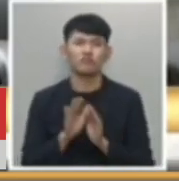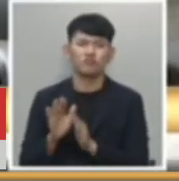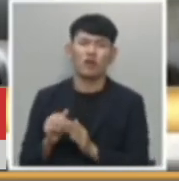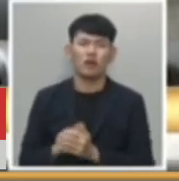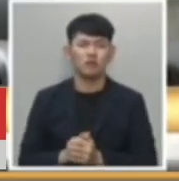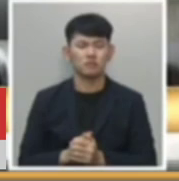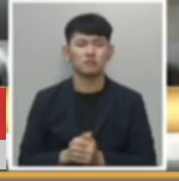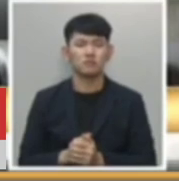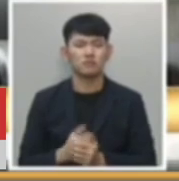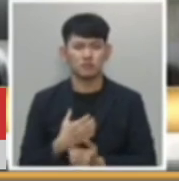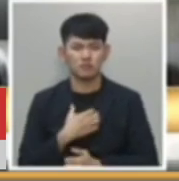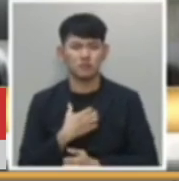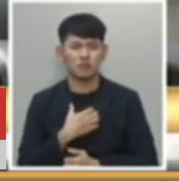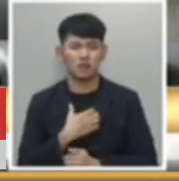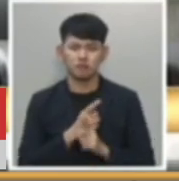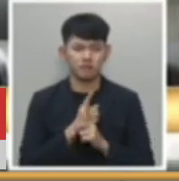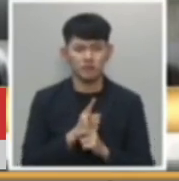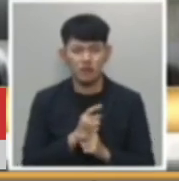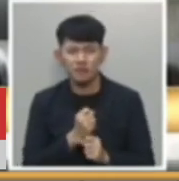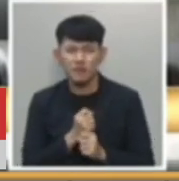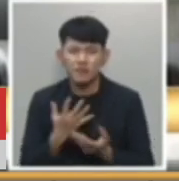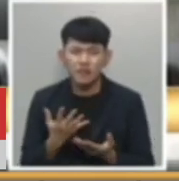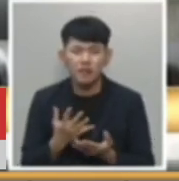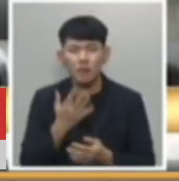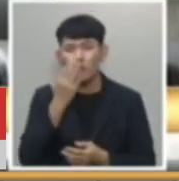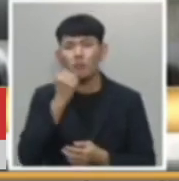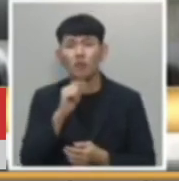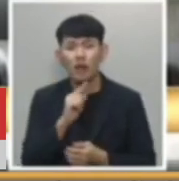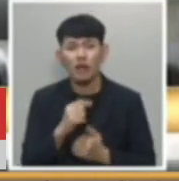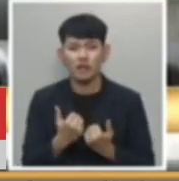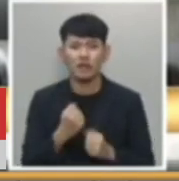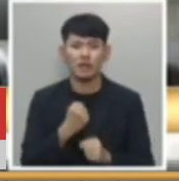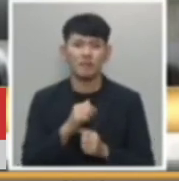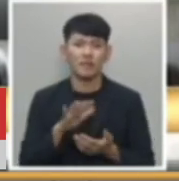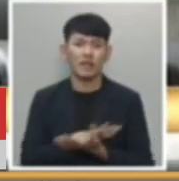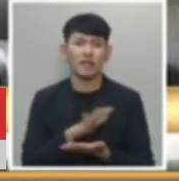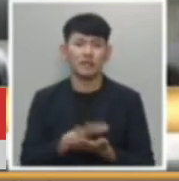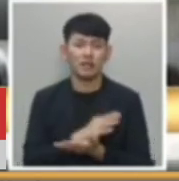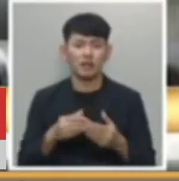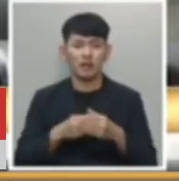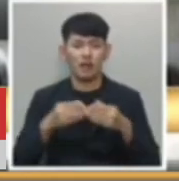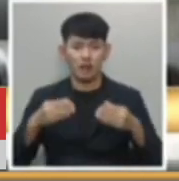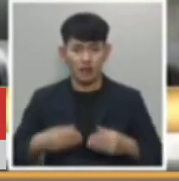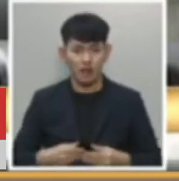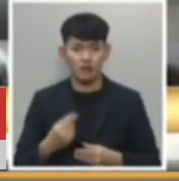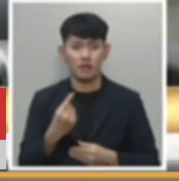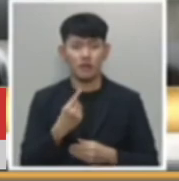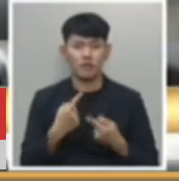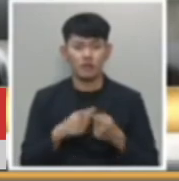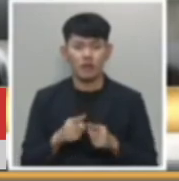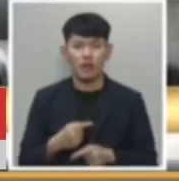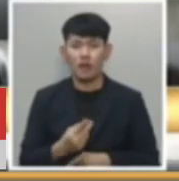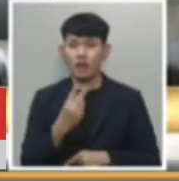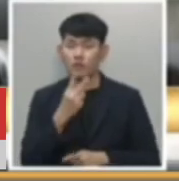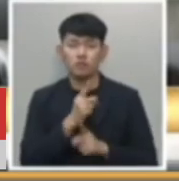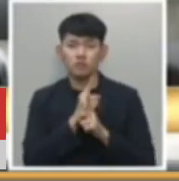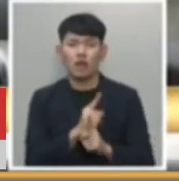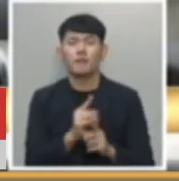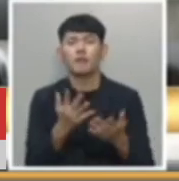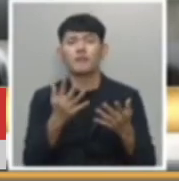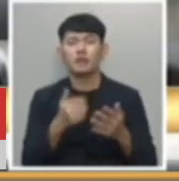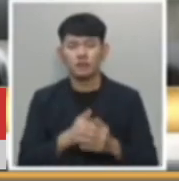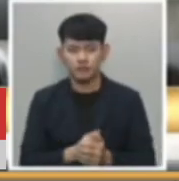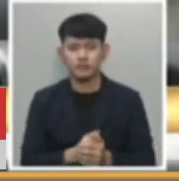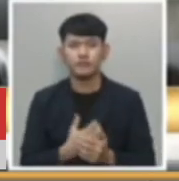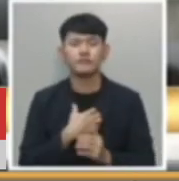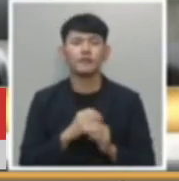ว่าจะติดตามอย่างนี้ยังไงเพราะว่าส่วนหนึ่งก็คือแค่ทำเอกสารรายงานตัวเองไปเฉยๆแต่ไม่มีผลในเรื่องของการติดตามนะครับอันนี้คืออย